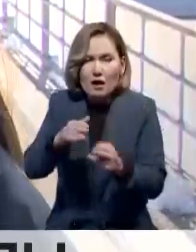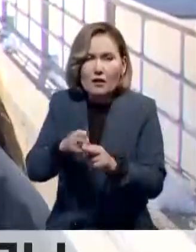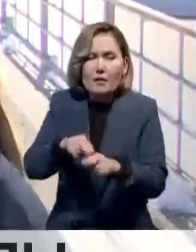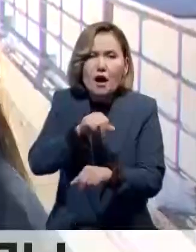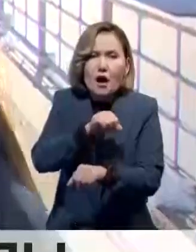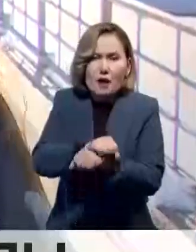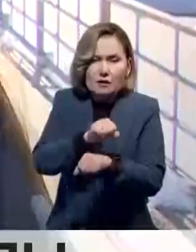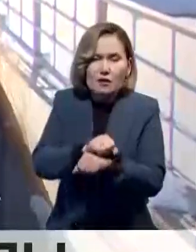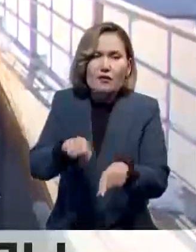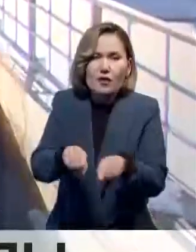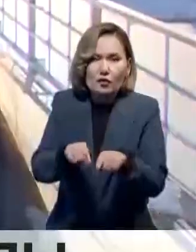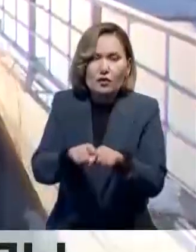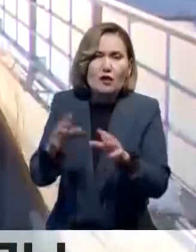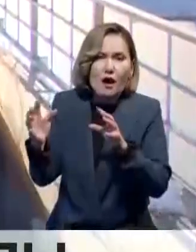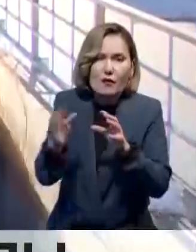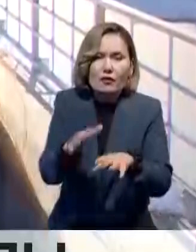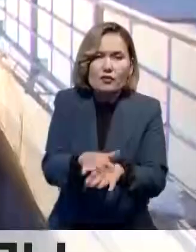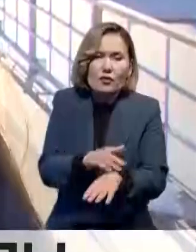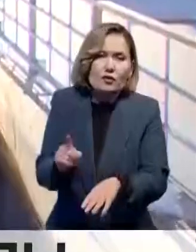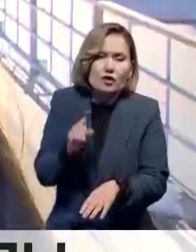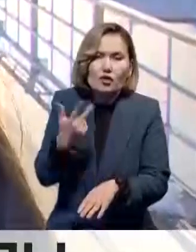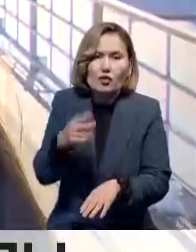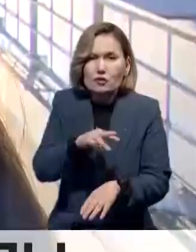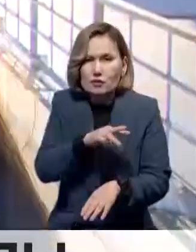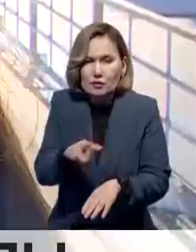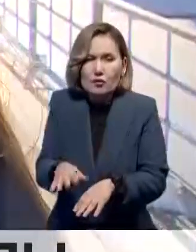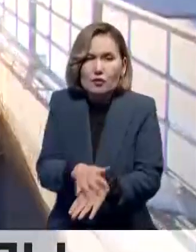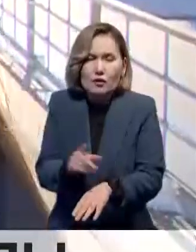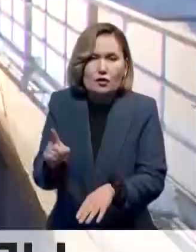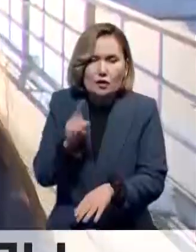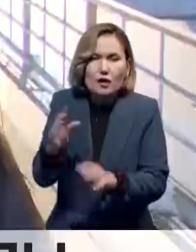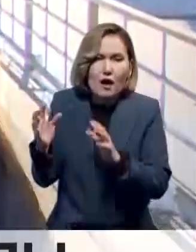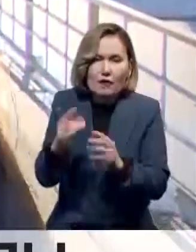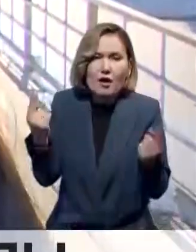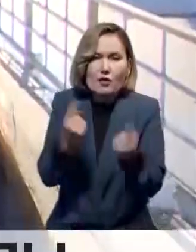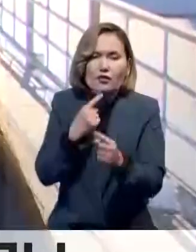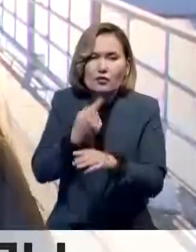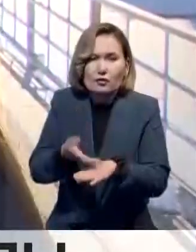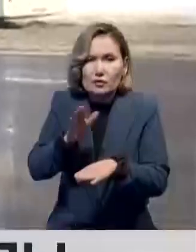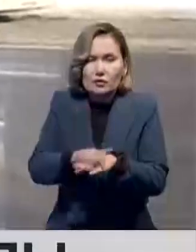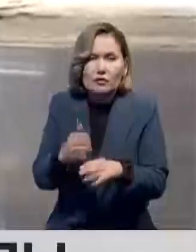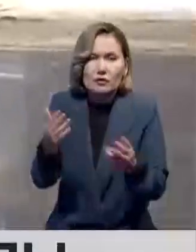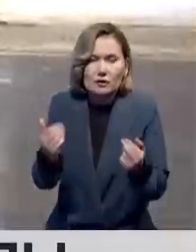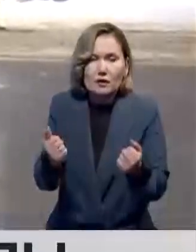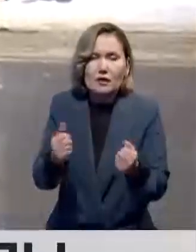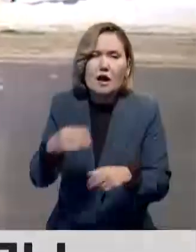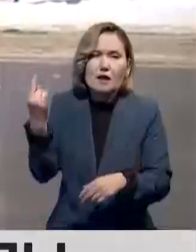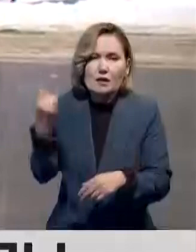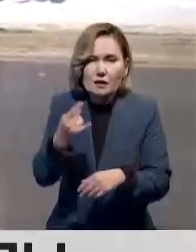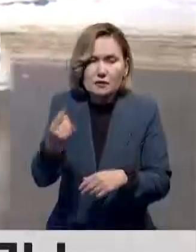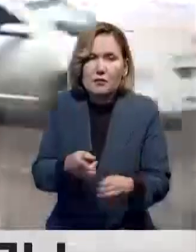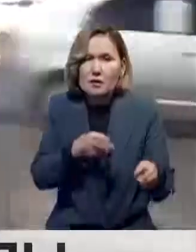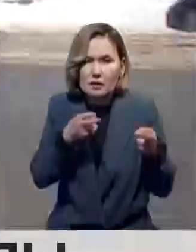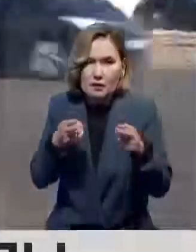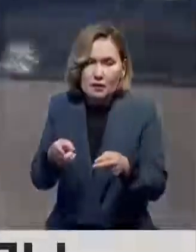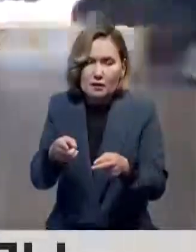Астананға барған кезде автобус көп тосып қалды, где-то 30 минут, жарты сағаттай. Автобус жүру тоже қиындаған сияқты. Таксимен келдік, енді